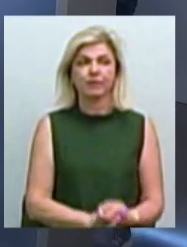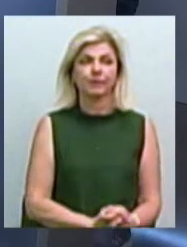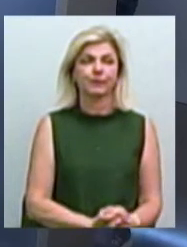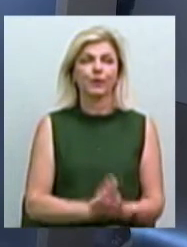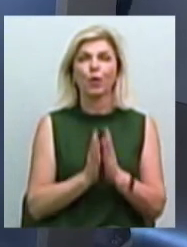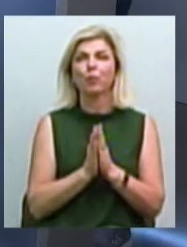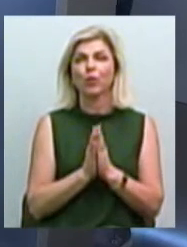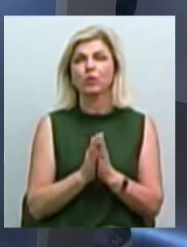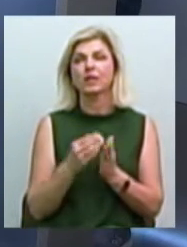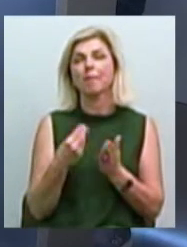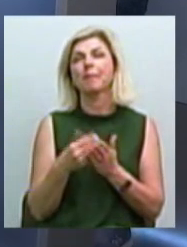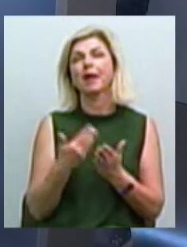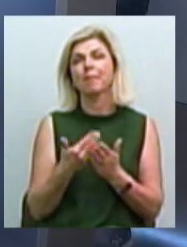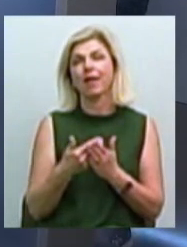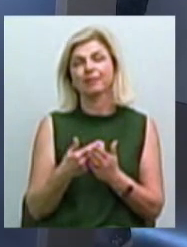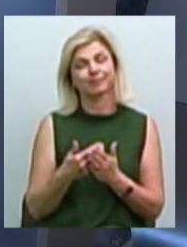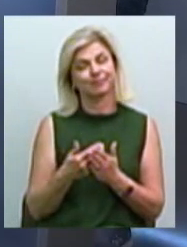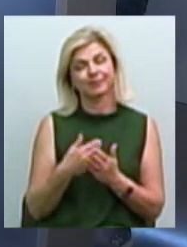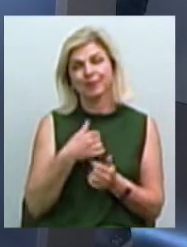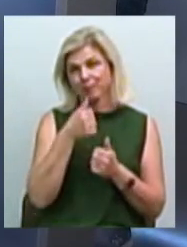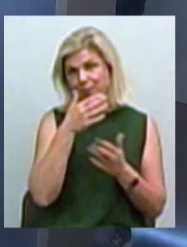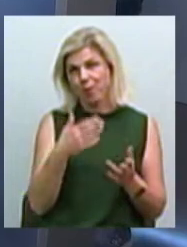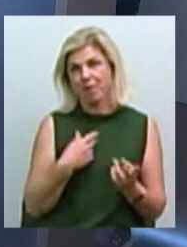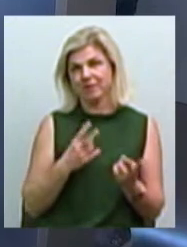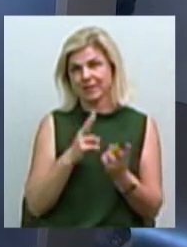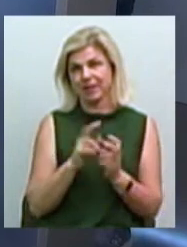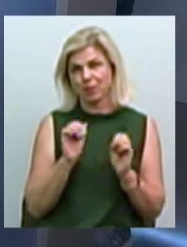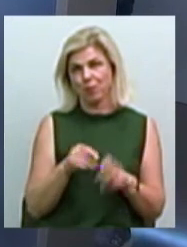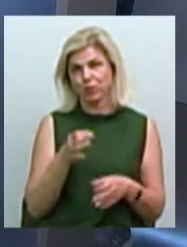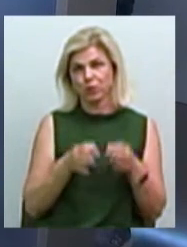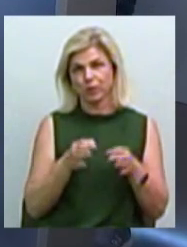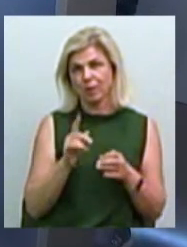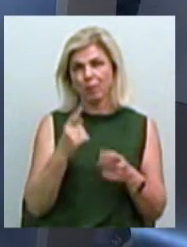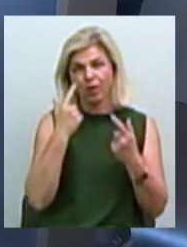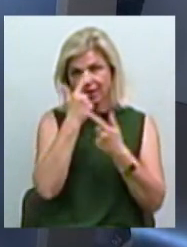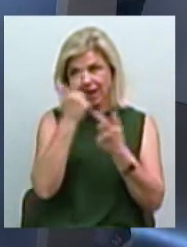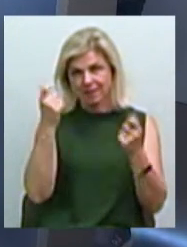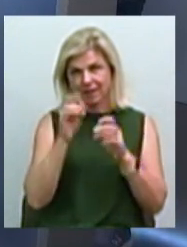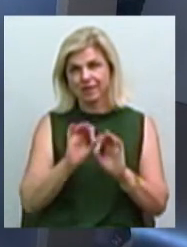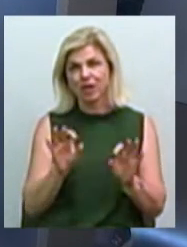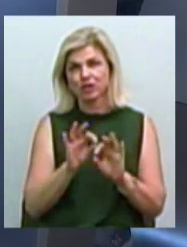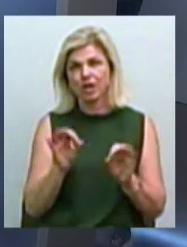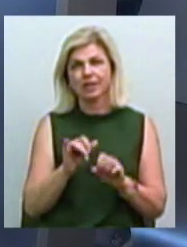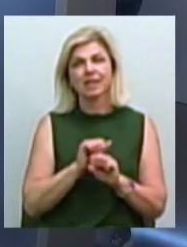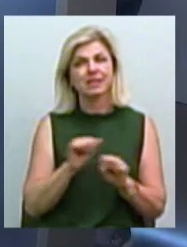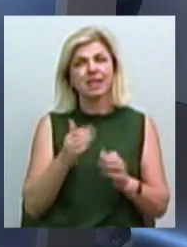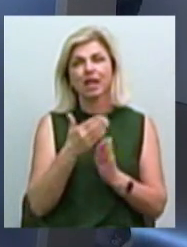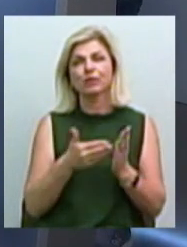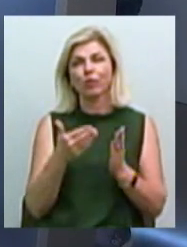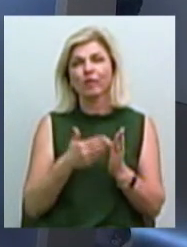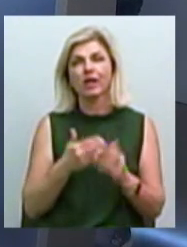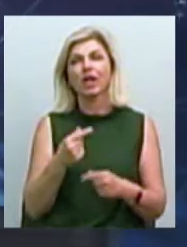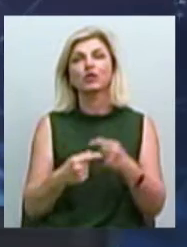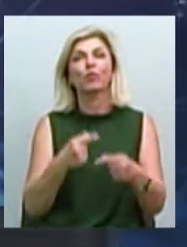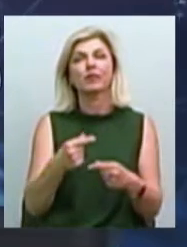встретимся в суде. Вот. Поскольку, опять-таки, не разглашение, и никто не отменяет последующие инсинуации. Но